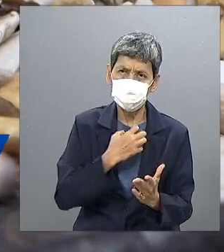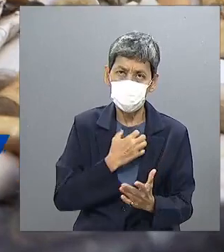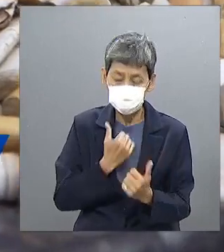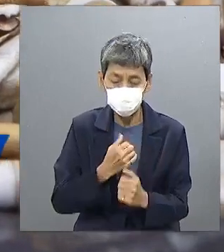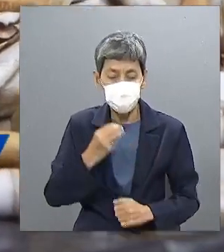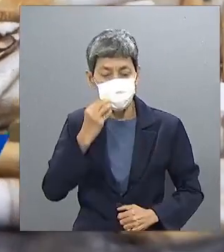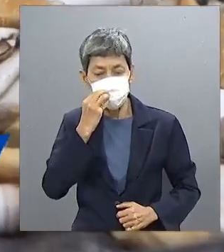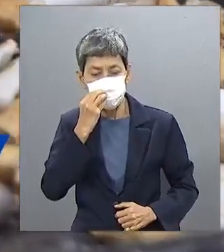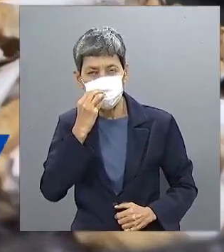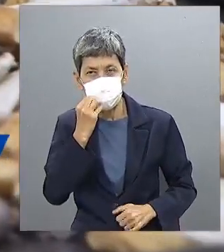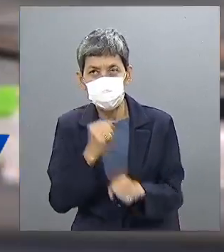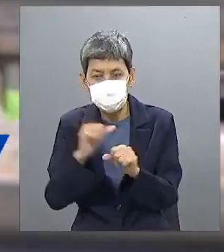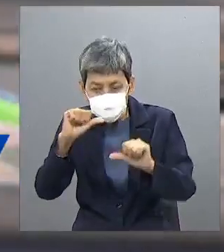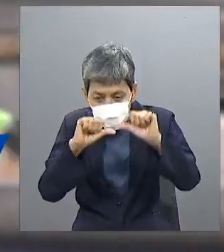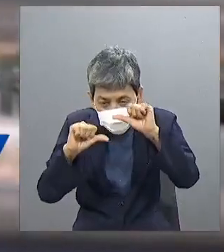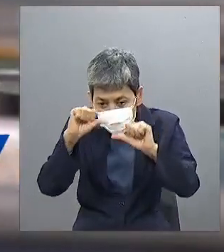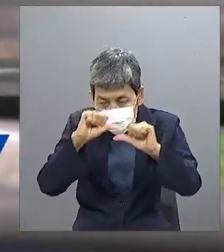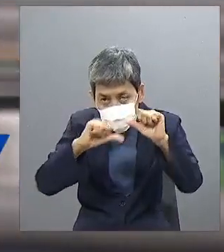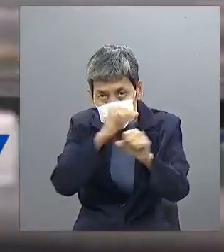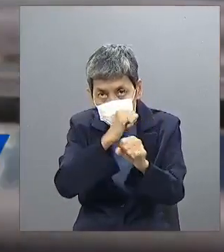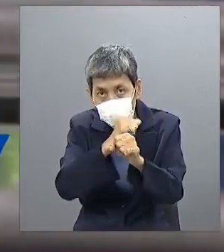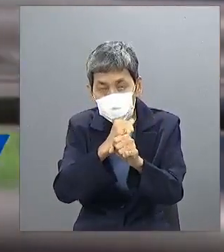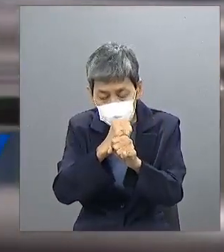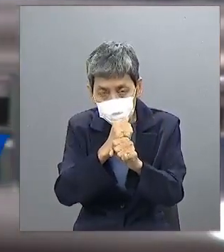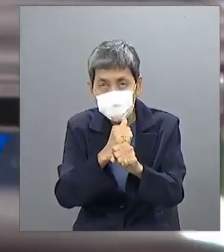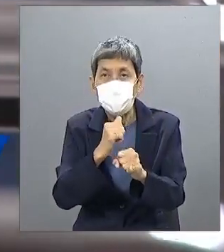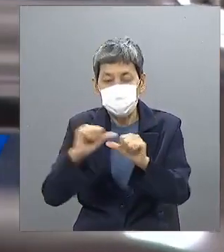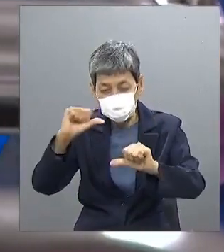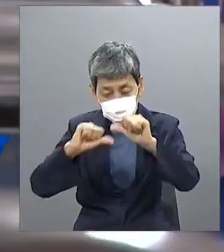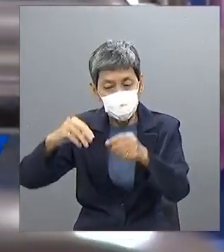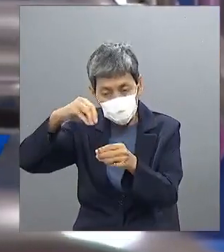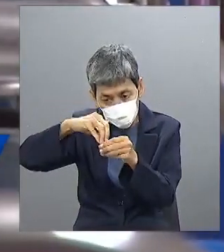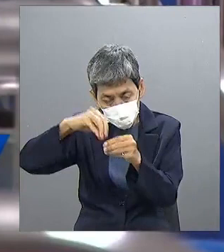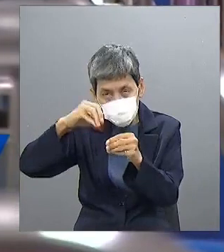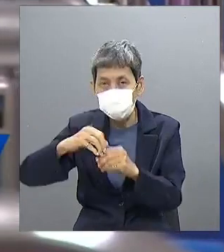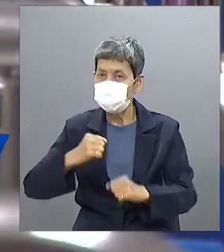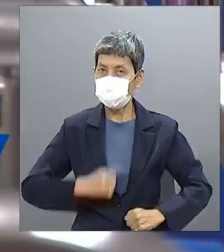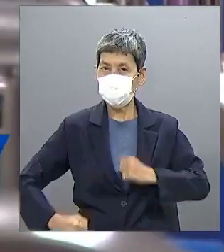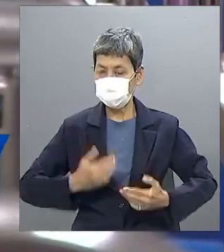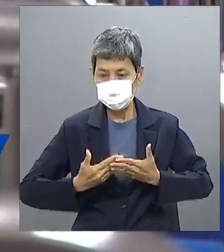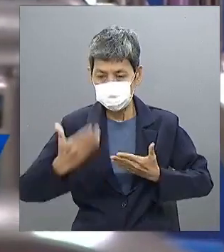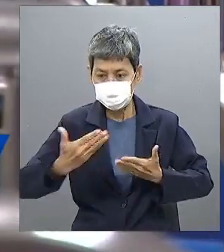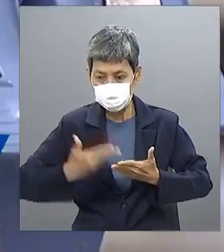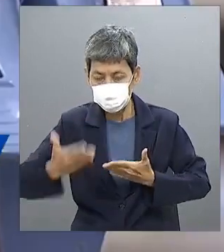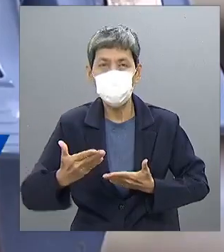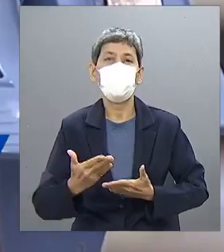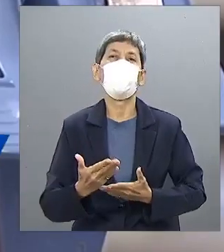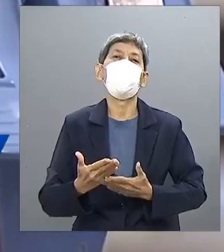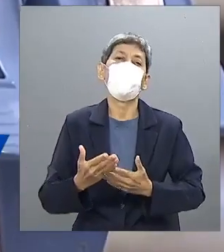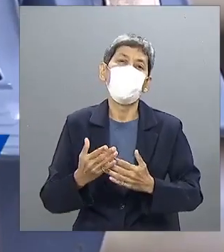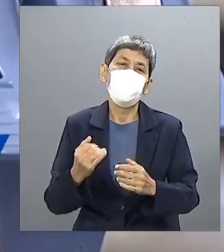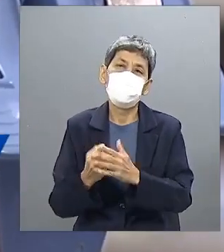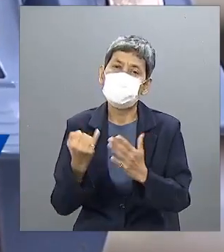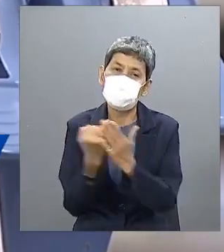ตู้สหกรรมสูบเองนะครับกับนำไปใช้ในการดึงดูดให้เยาวชนเนี่ยเอามาเสพติดในตัวสารมีคนตีนครับ